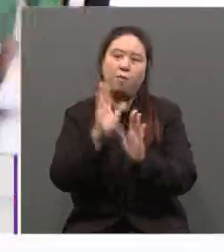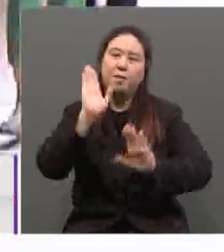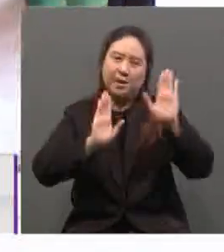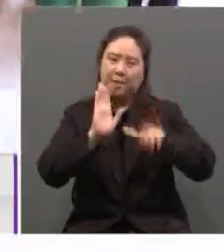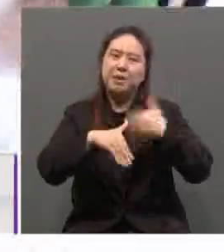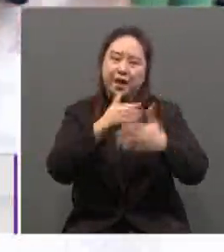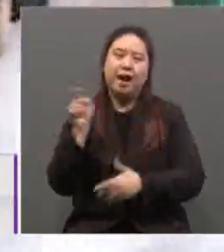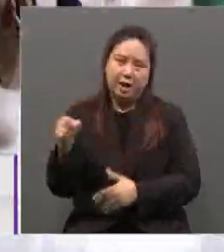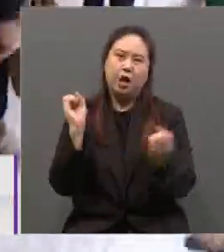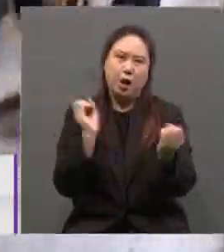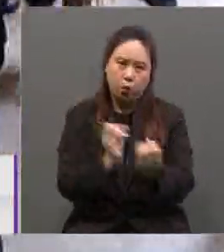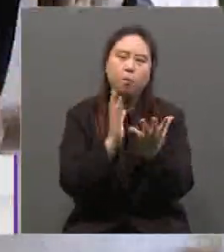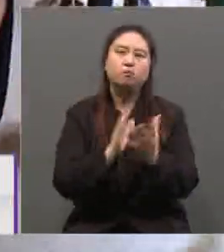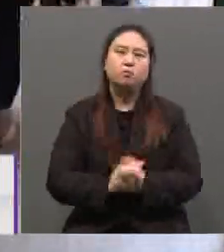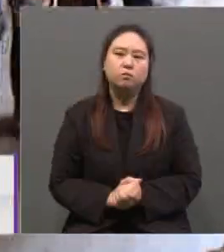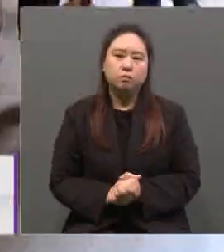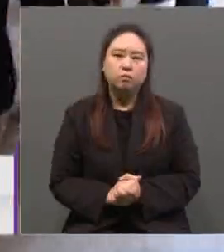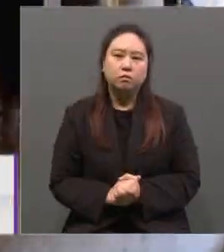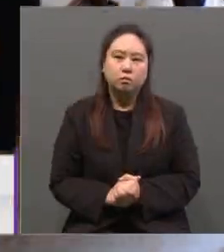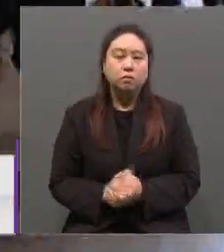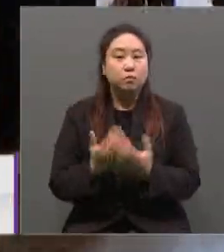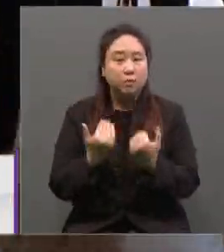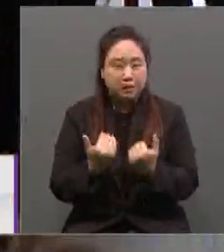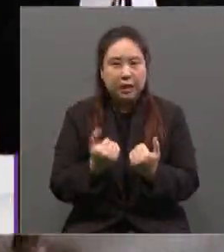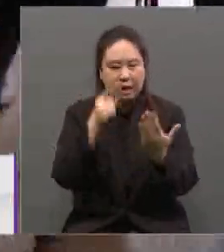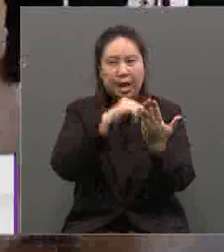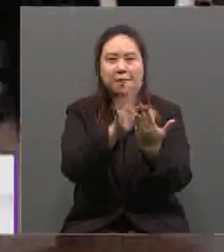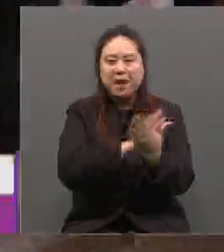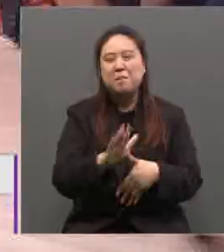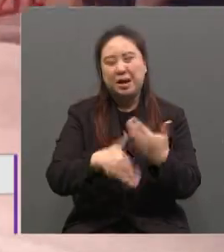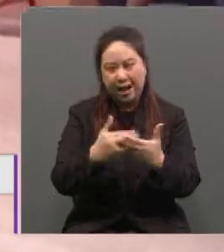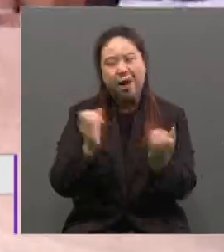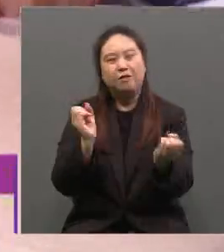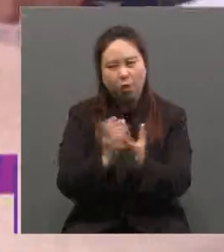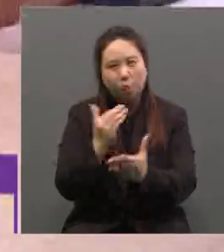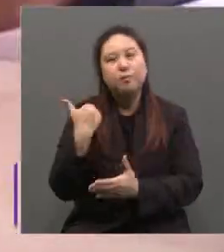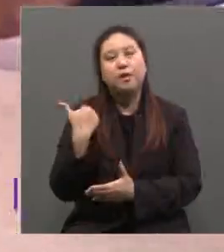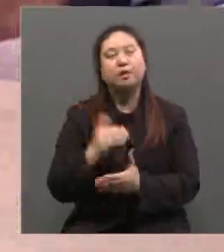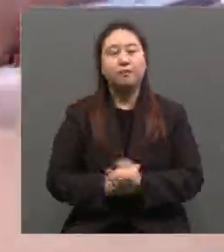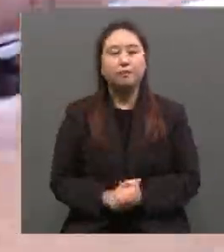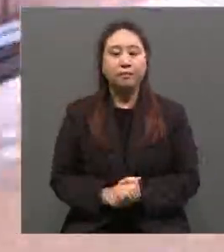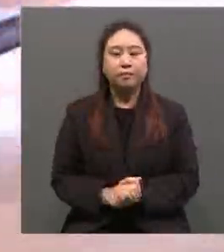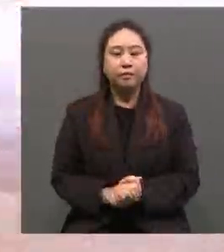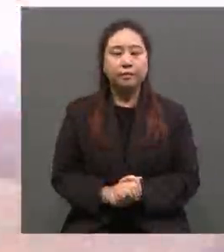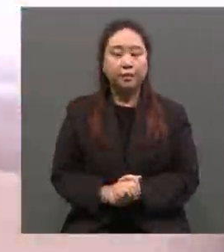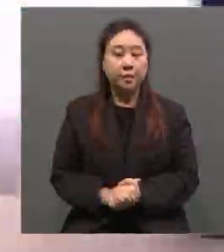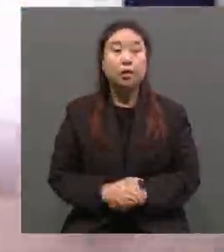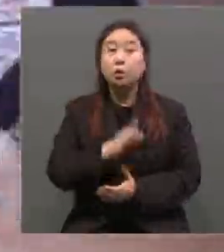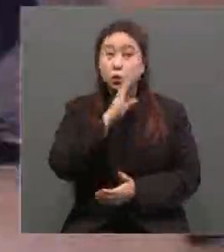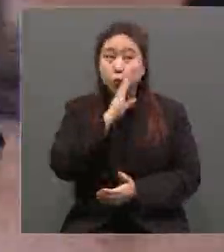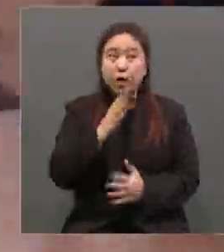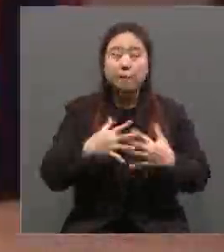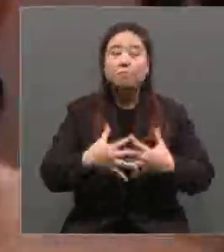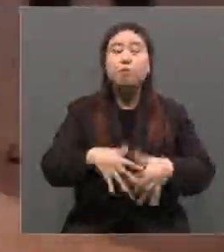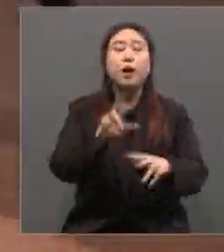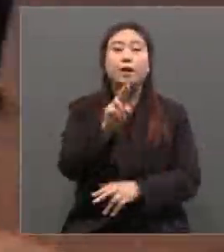ธิปไตยของไทยรวมทั้งมีผลในการยับยั้งการพัฒนาประเทศชาติส่วนกรณีที่มองว่าให้มีการฟรีโหวตในสภ